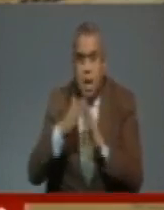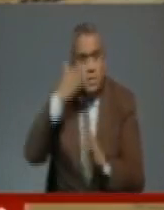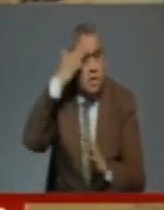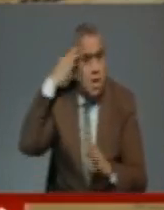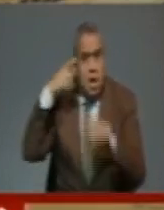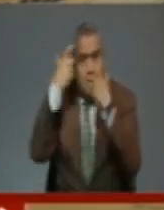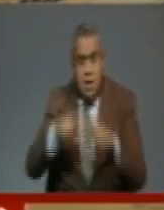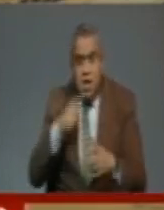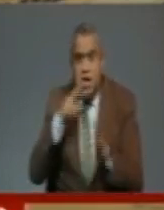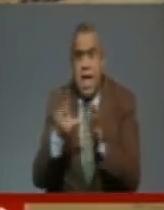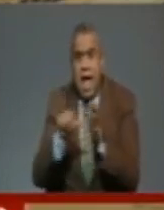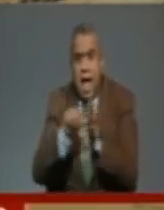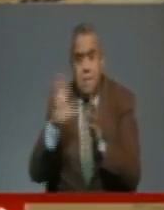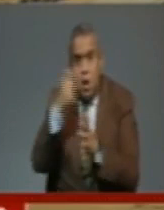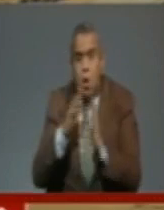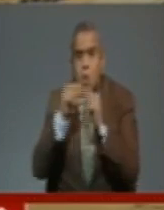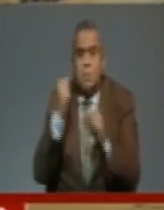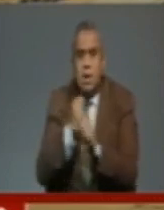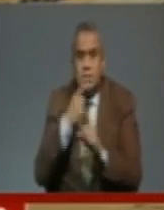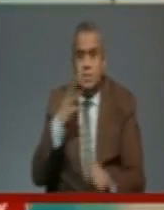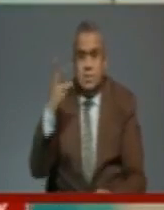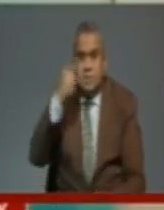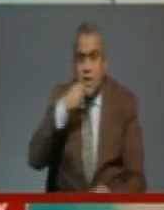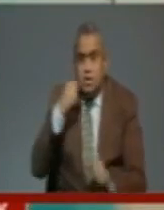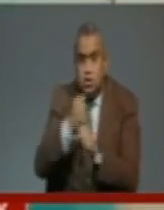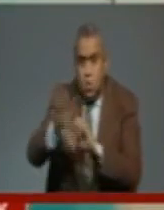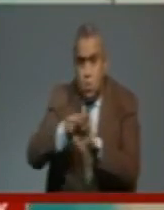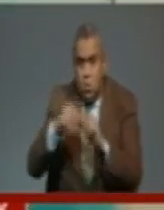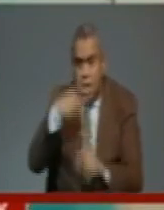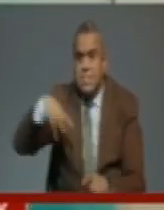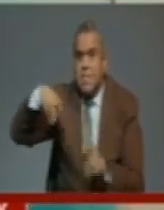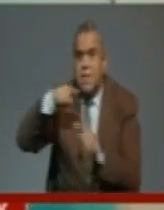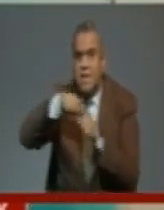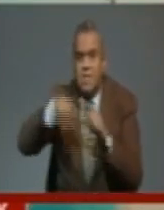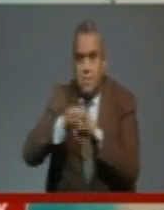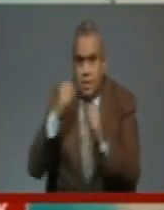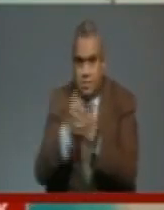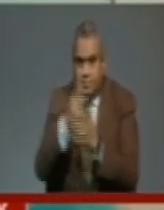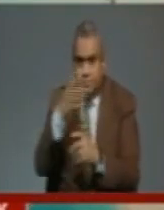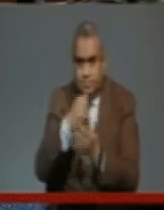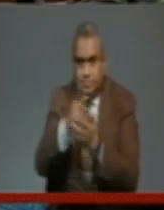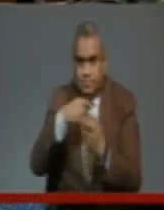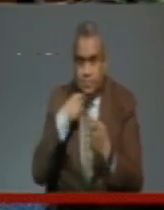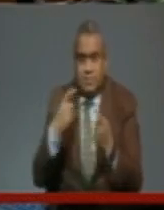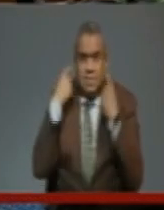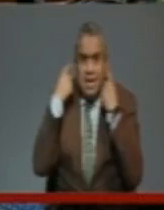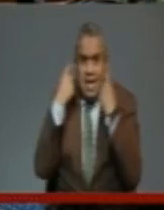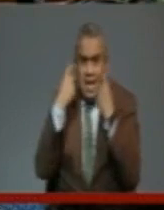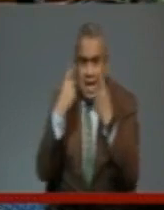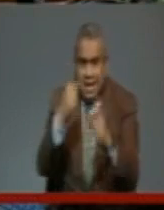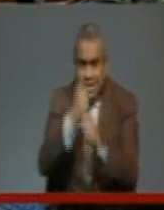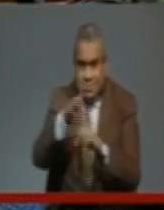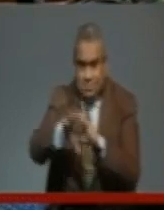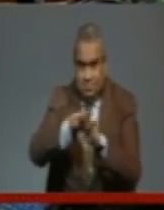وصلت نسبة تنفيذ الأرصفة دلوقتي يا فندم حاليا إلى 80%. ده أعمال التكريك 70 مليون متر مكعب يا فندم من